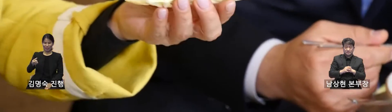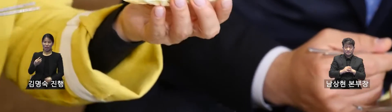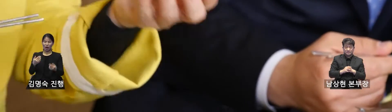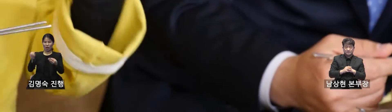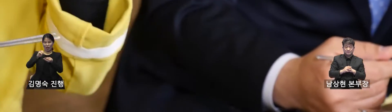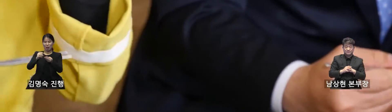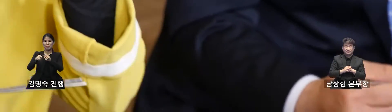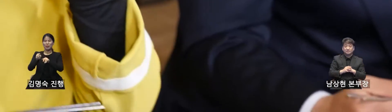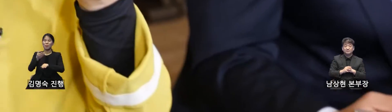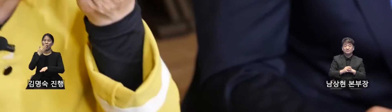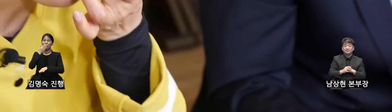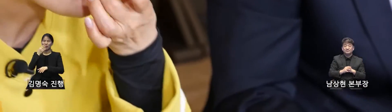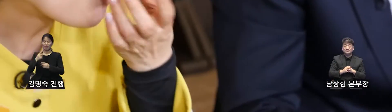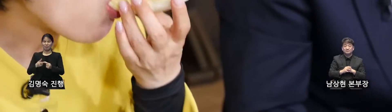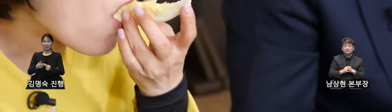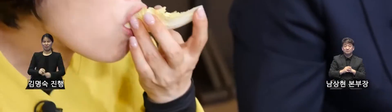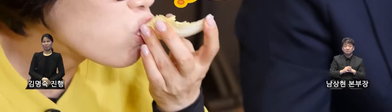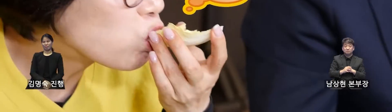하겠습니다.